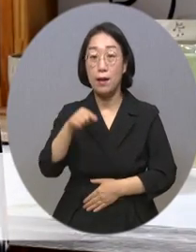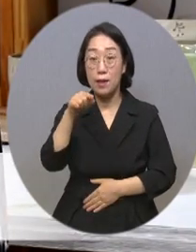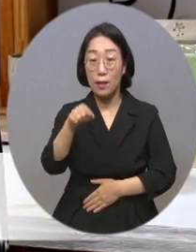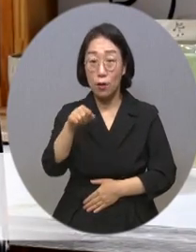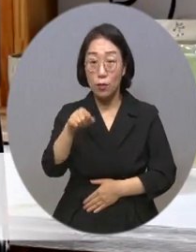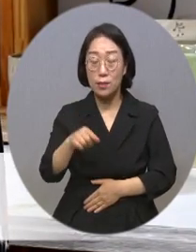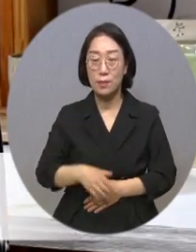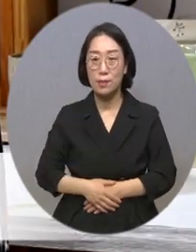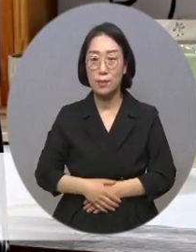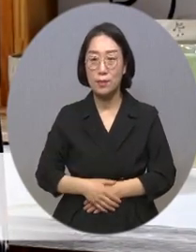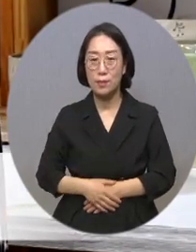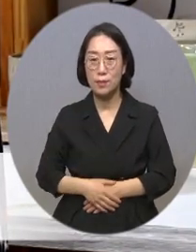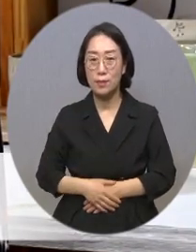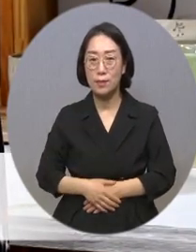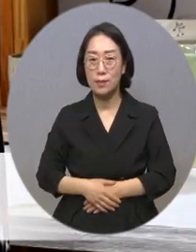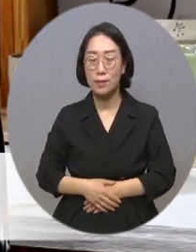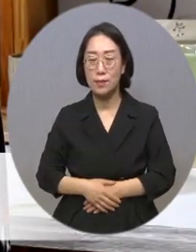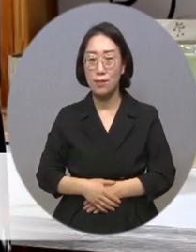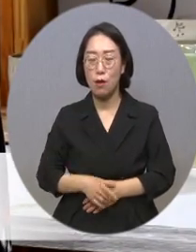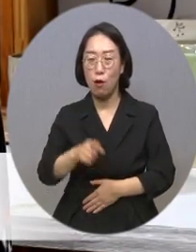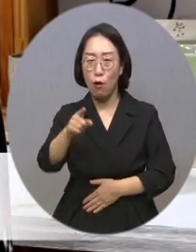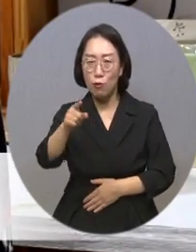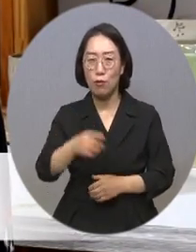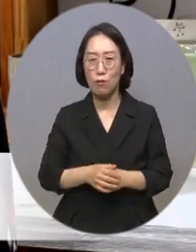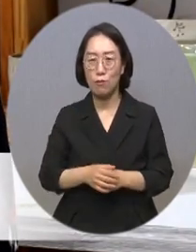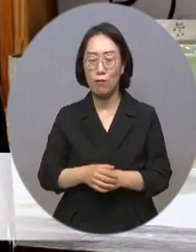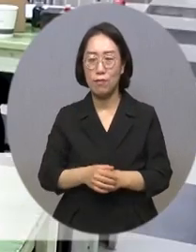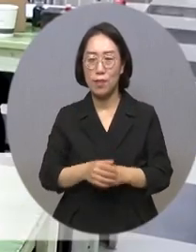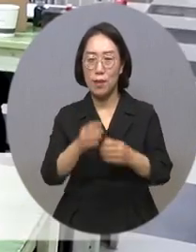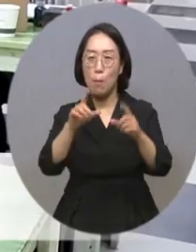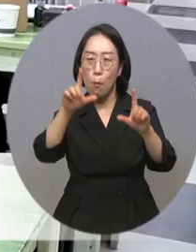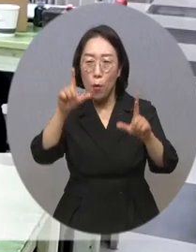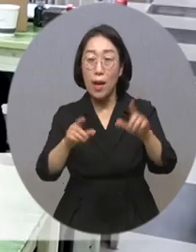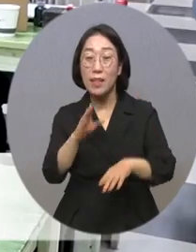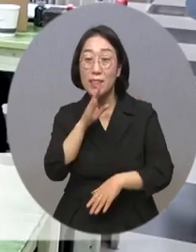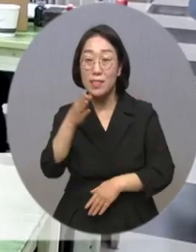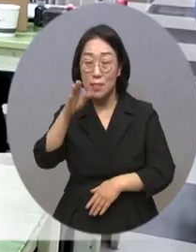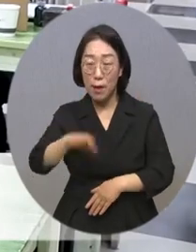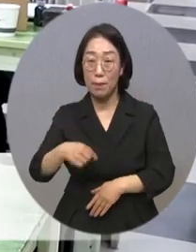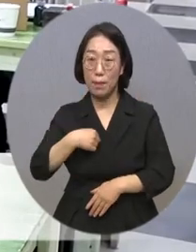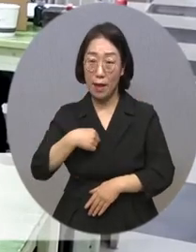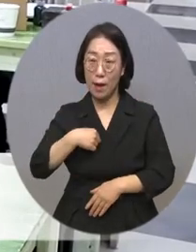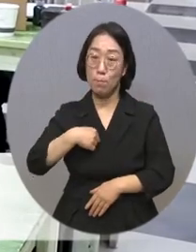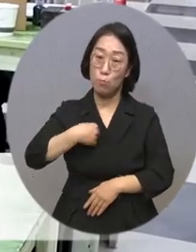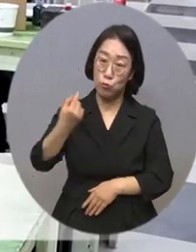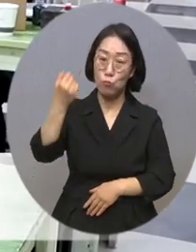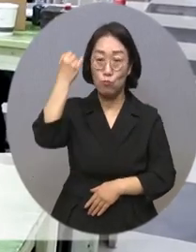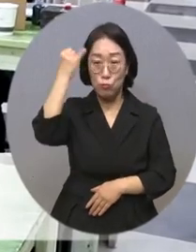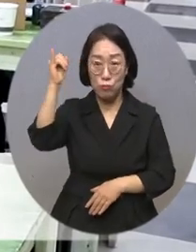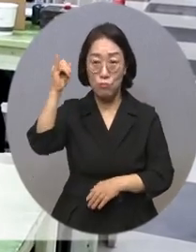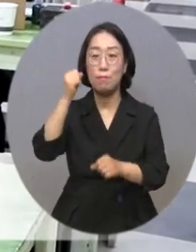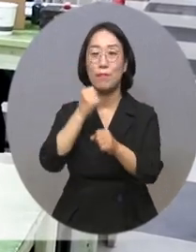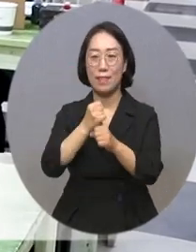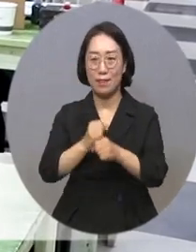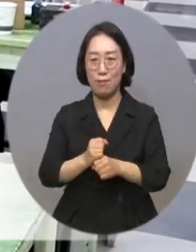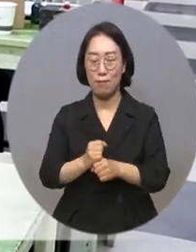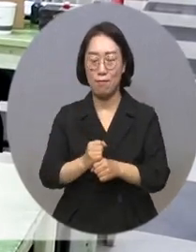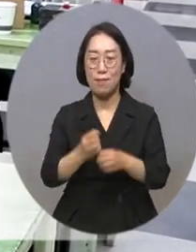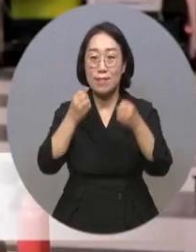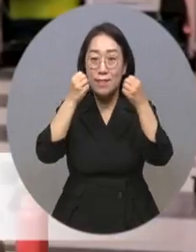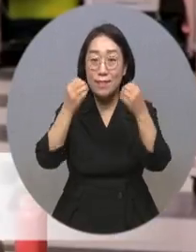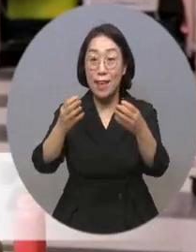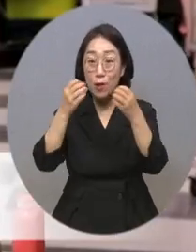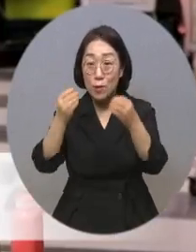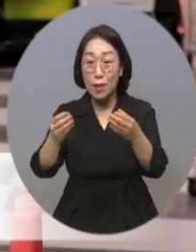캘리그라피는 이렇게 서예처럼 어떤 또 체가 있지만은 답을 내가 만드는 거죠. 이 하나의 창출을 하기